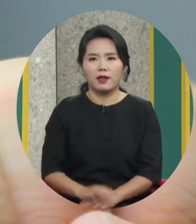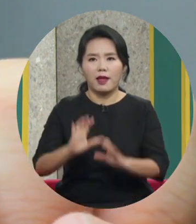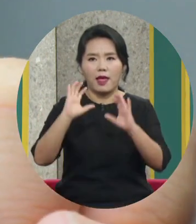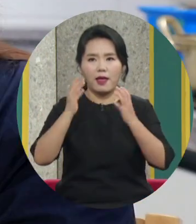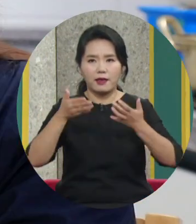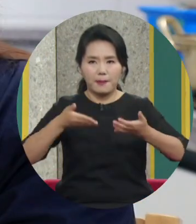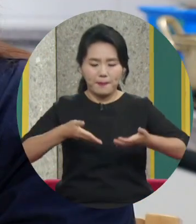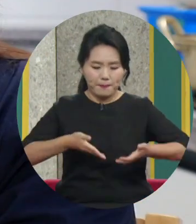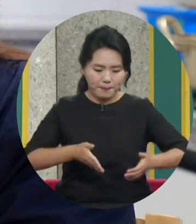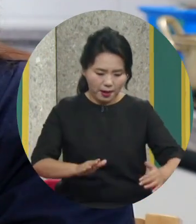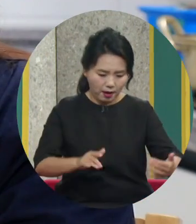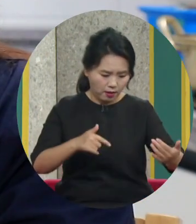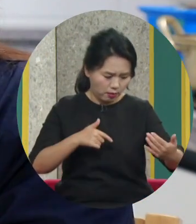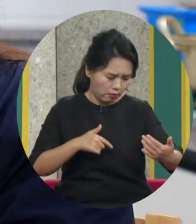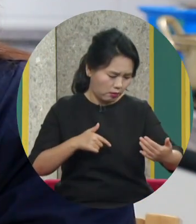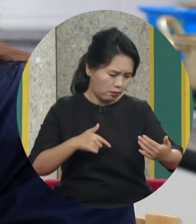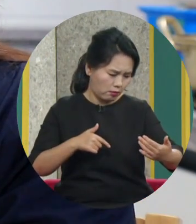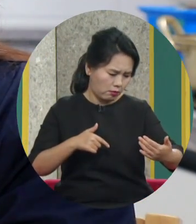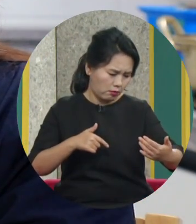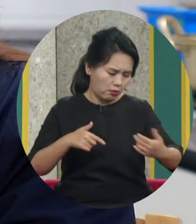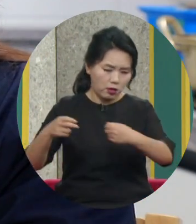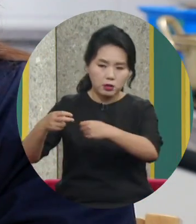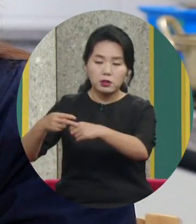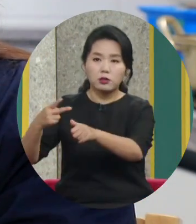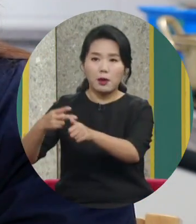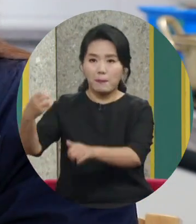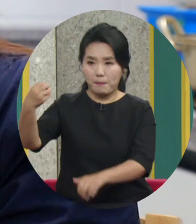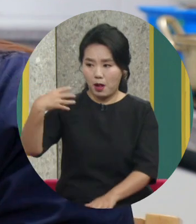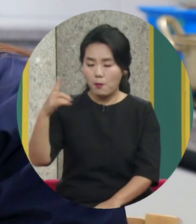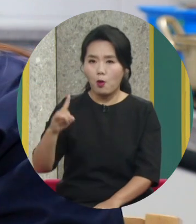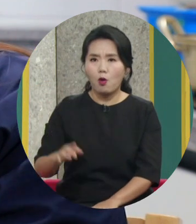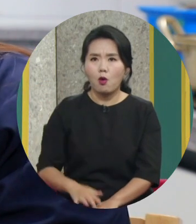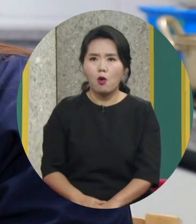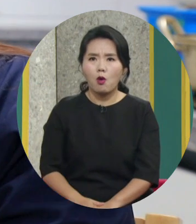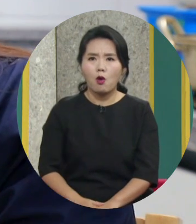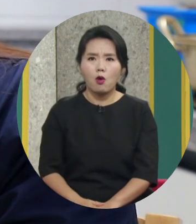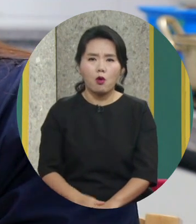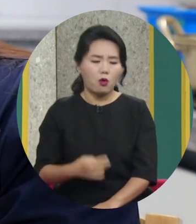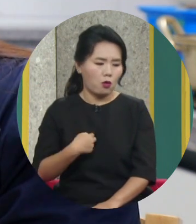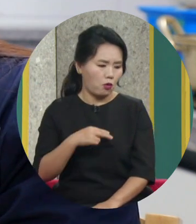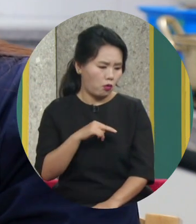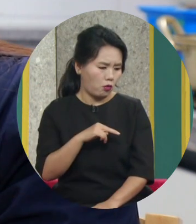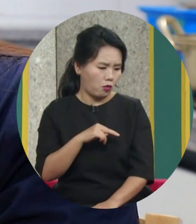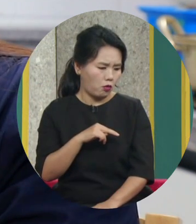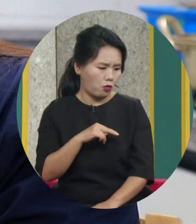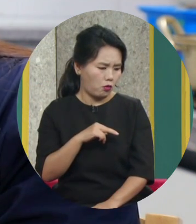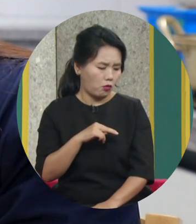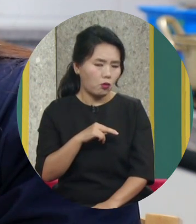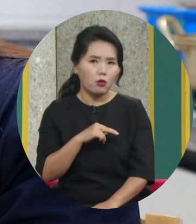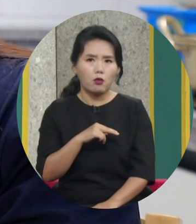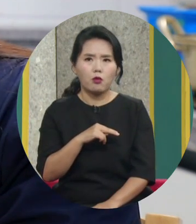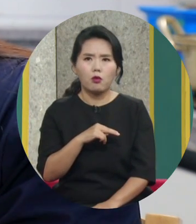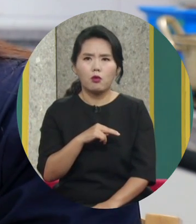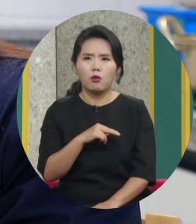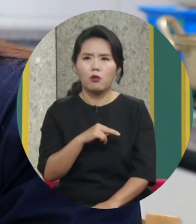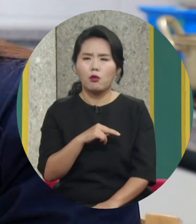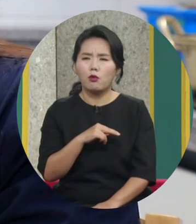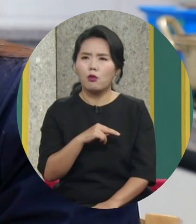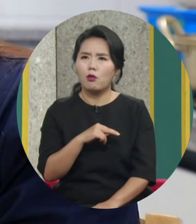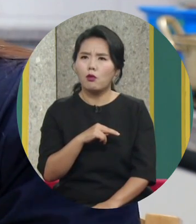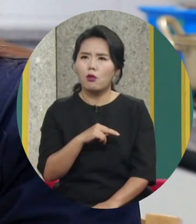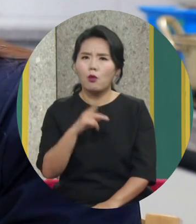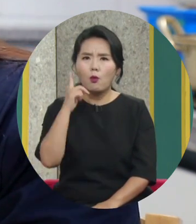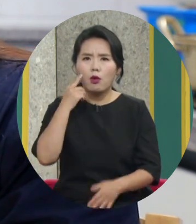나서 그 의사가 이제 하는 말이, 얘를 이렇게 쓱 보더니 얘